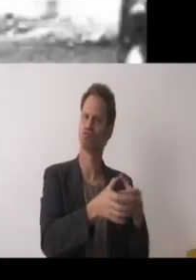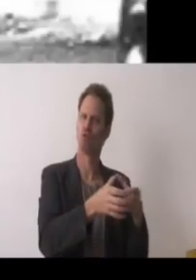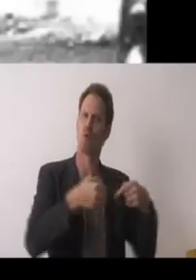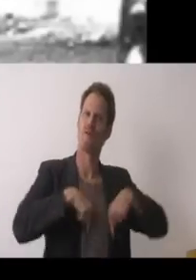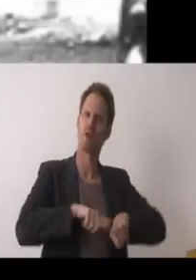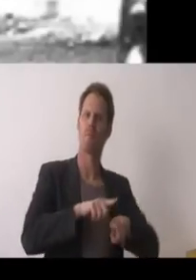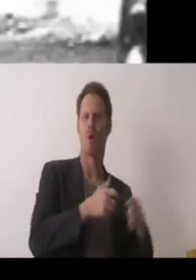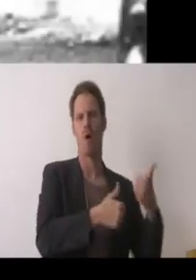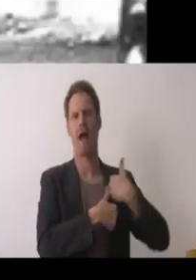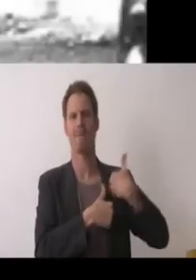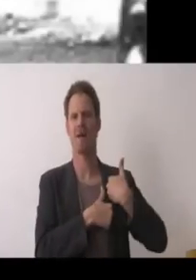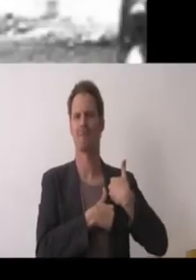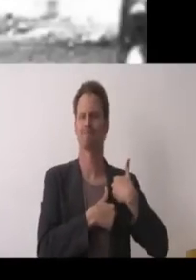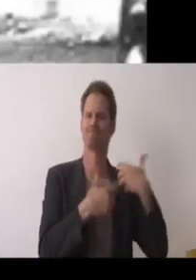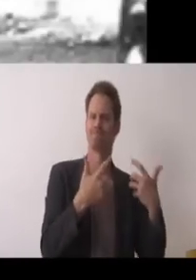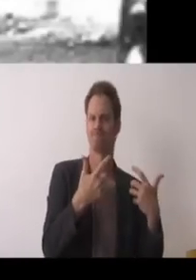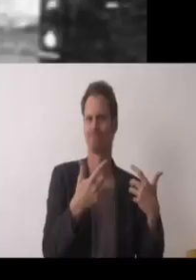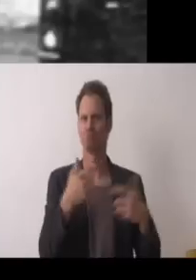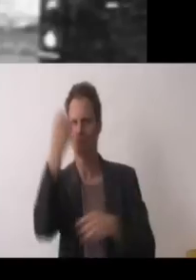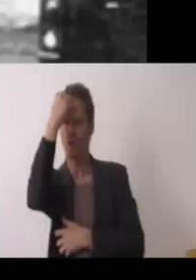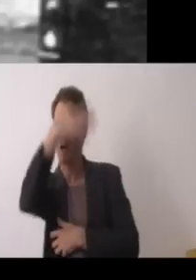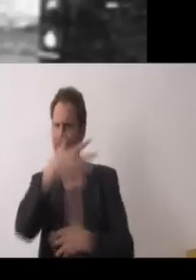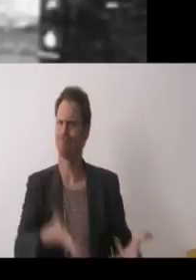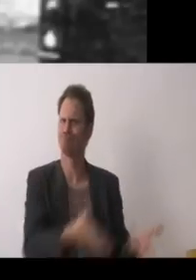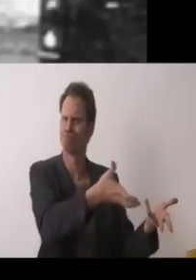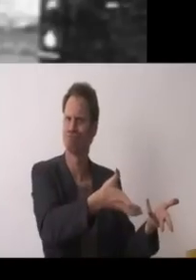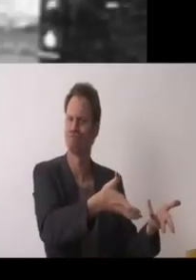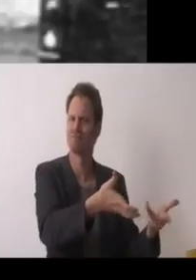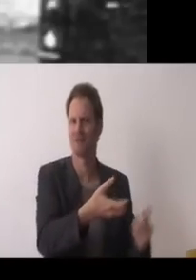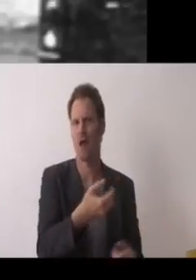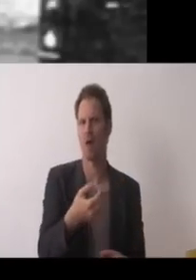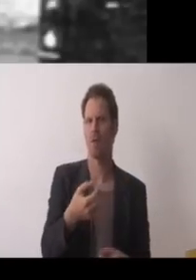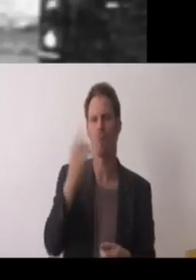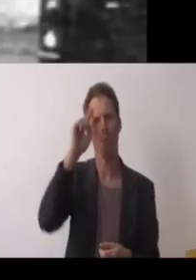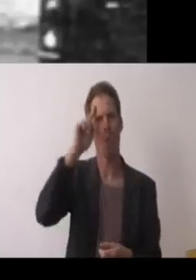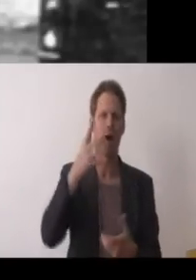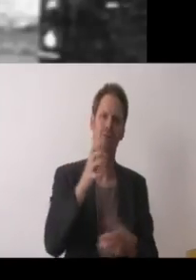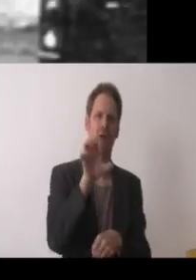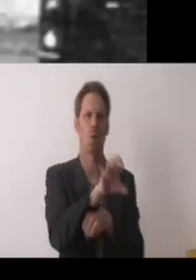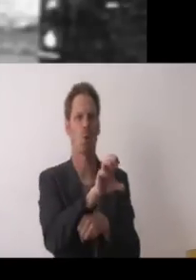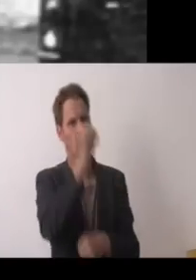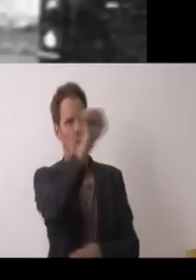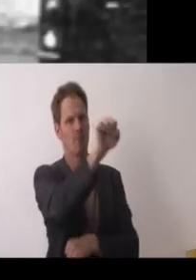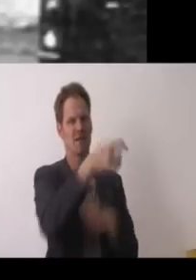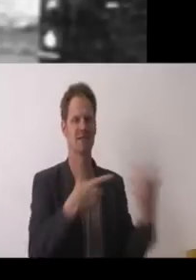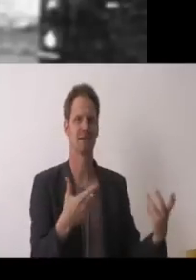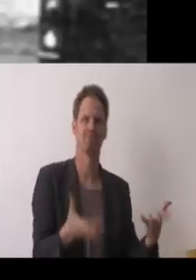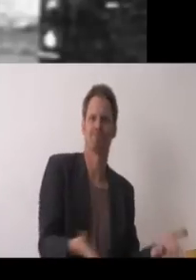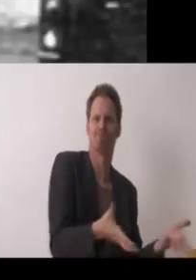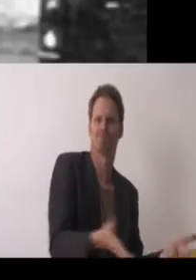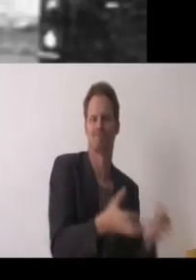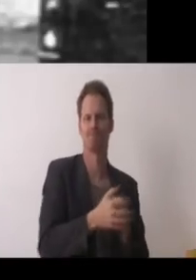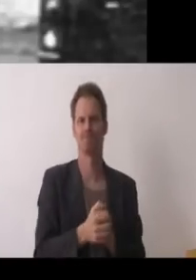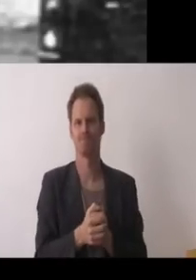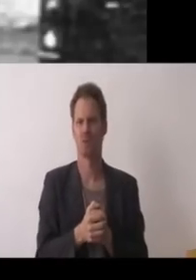largement perçue par l'opinion publique grecque comme soutenue par les États-Unis dans leur lutte anti-communiste. L'organisation du 17 novembre, en plus de